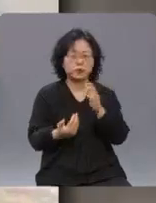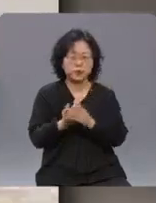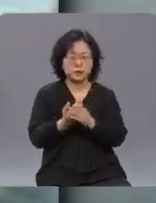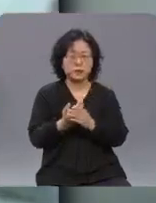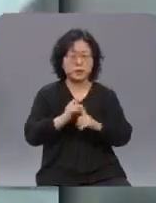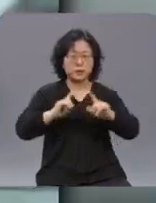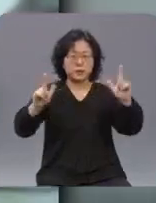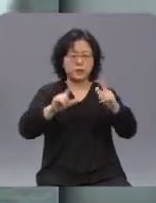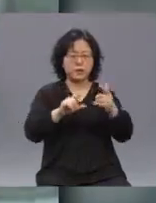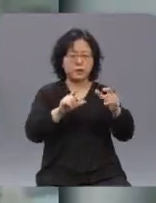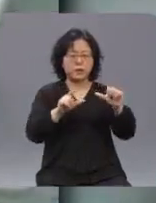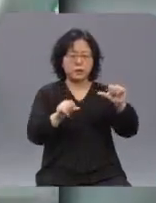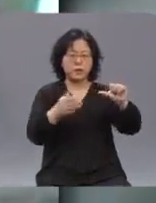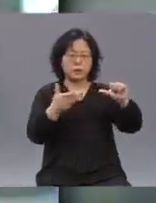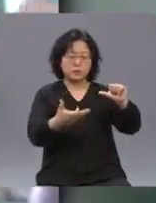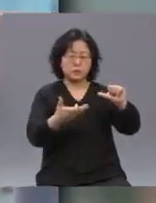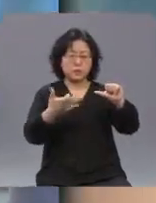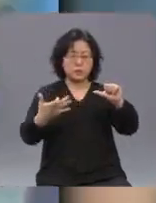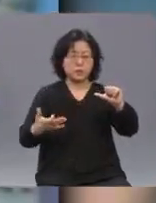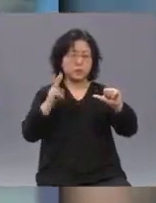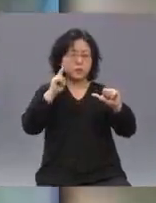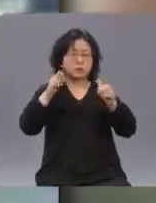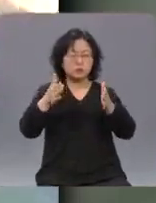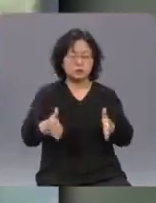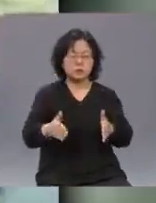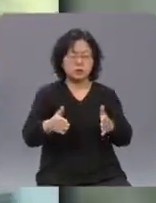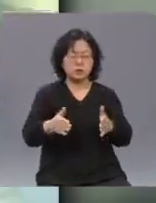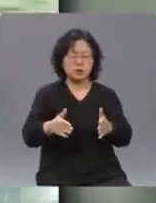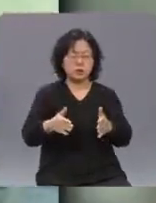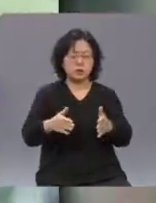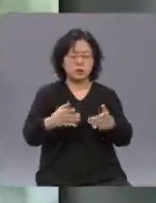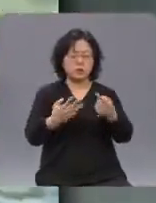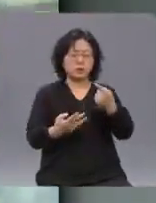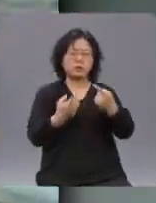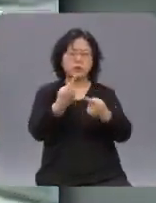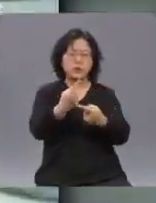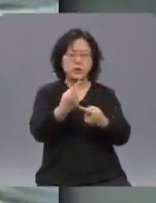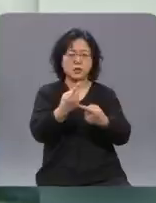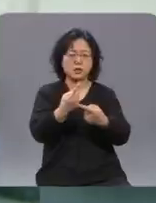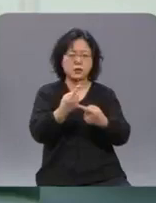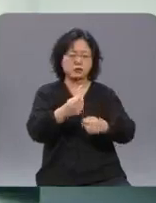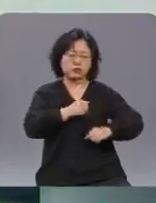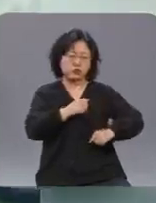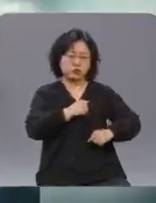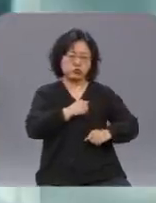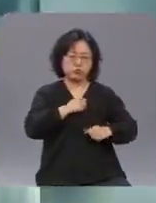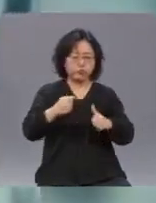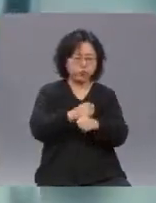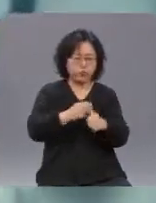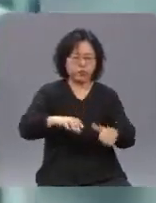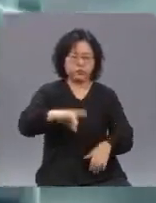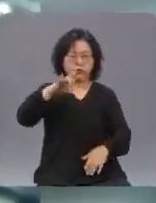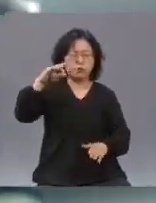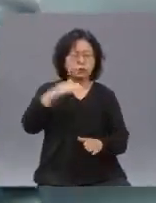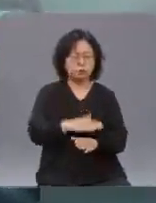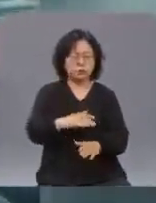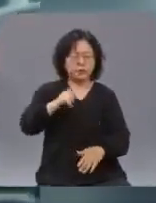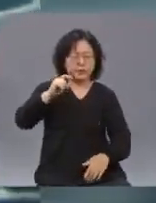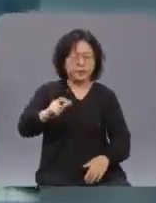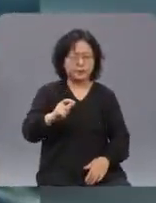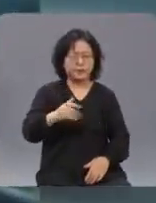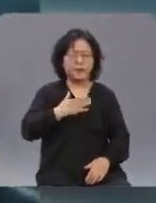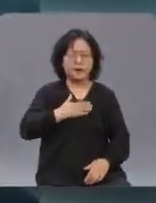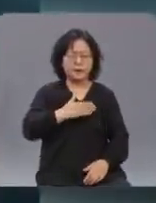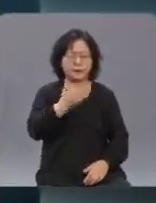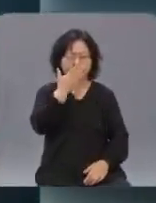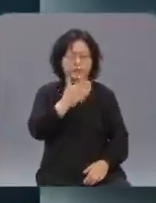날짜별로는 5월 18일과 19일 이틀 동안에만 전체 3분의 1을 차지해 개헌군의 폭력이 초반부터 강력했음을 알